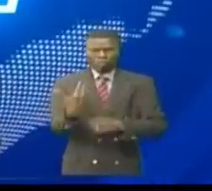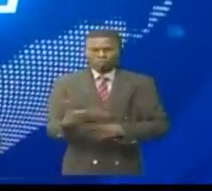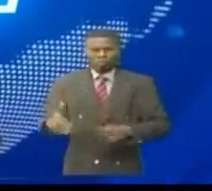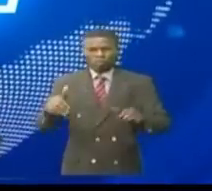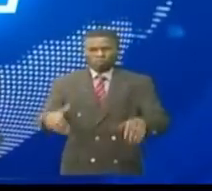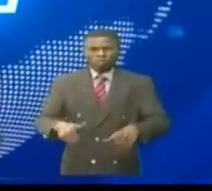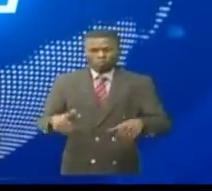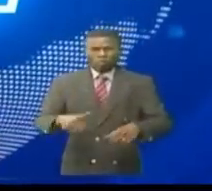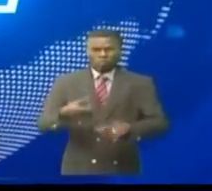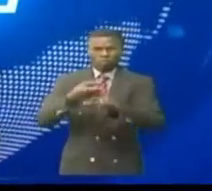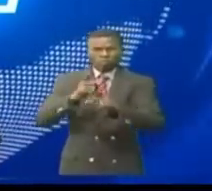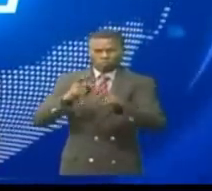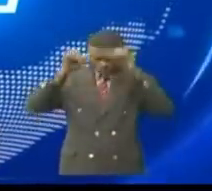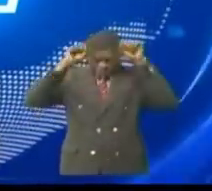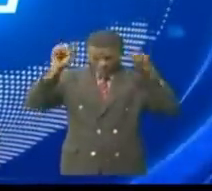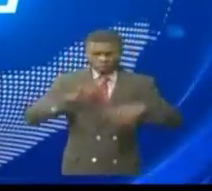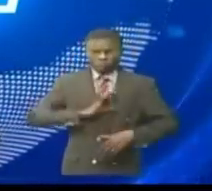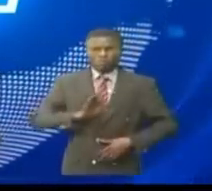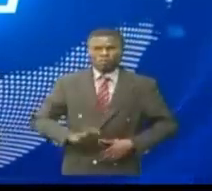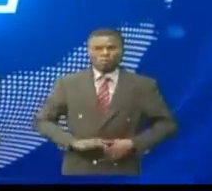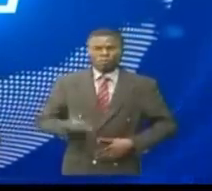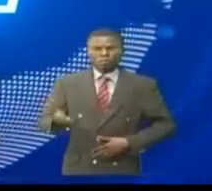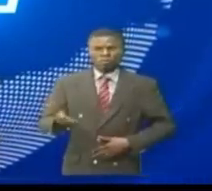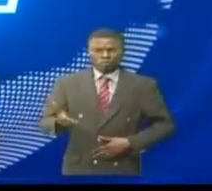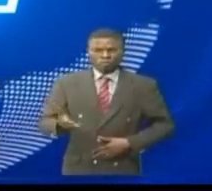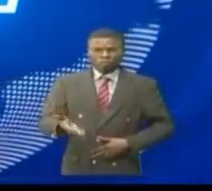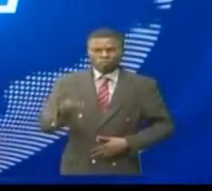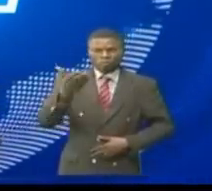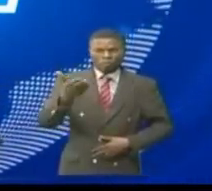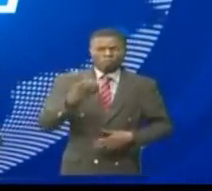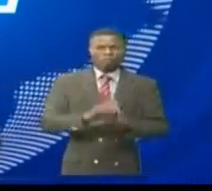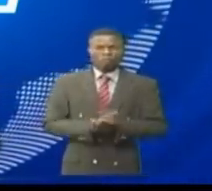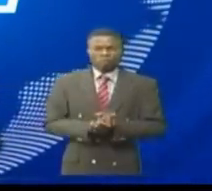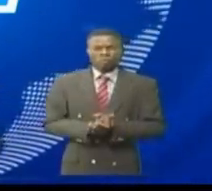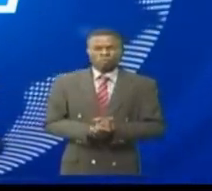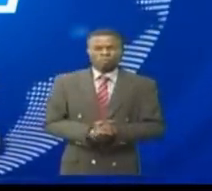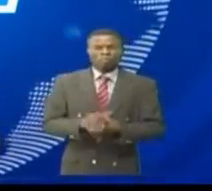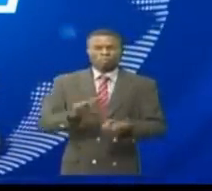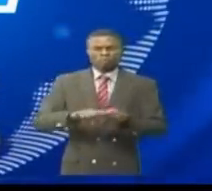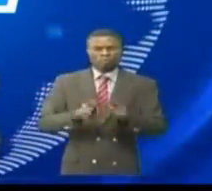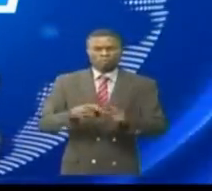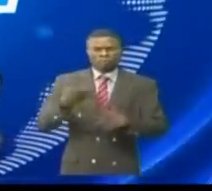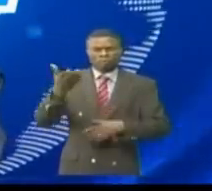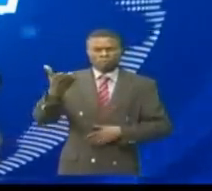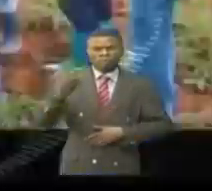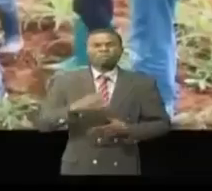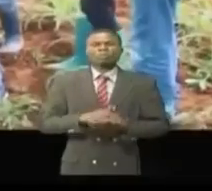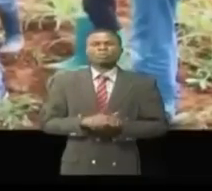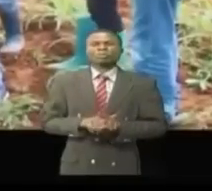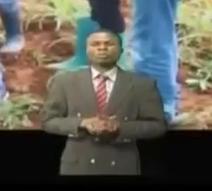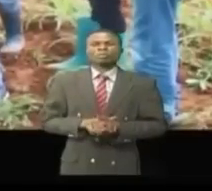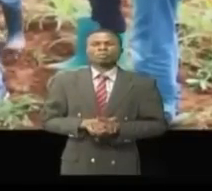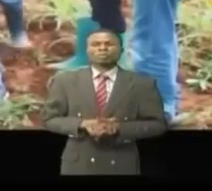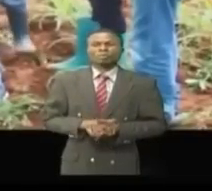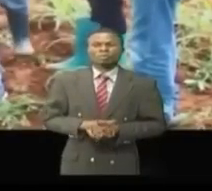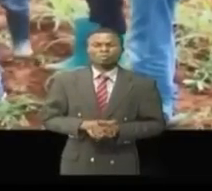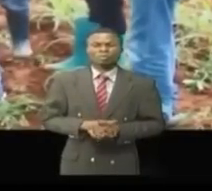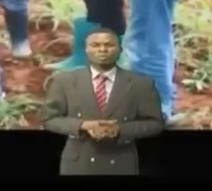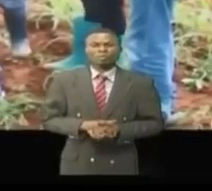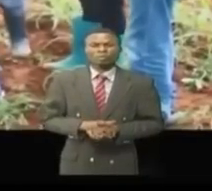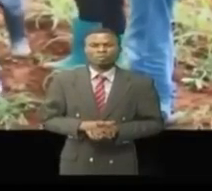initiée par le président de la République, Félix Antoine Tshisekedi Tshilombo. Un reportage signé Patrick Michel Moukoui.